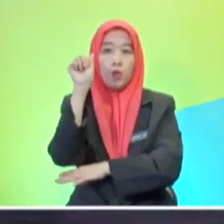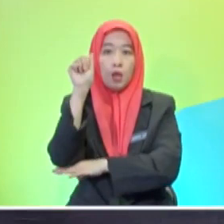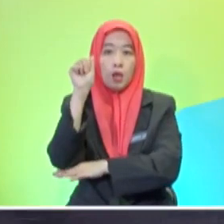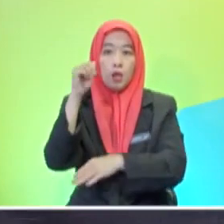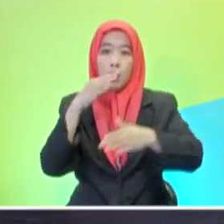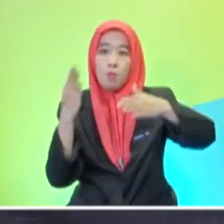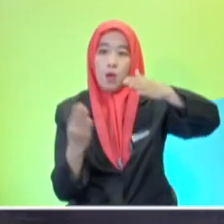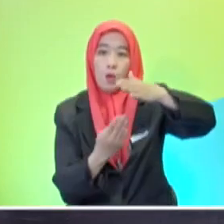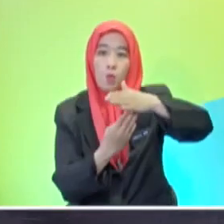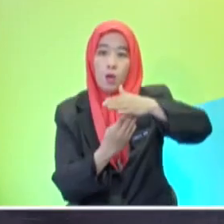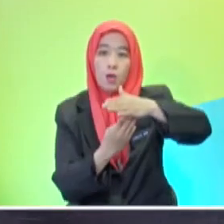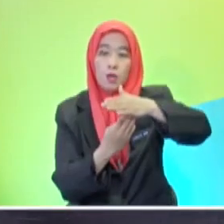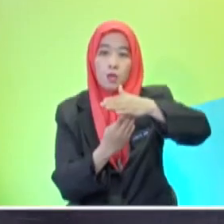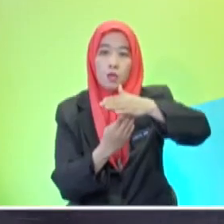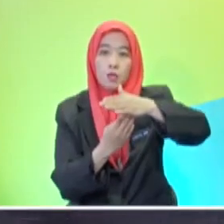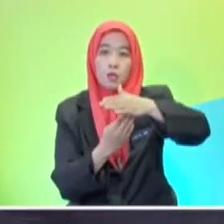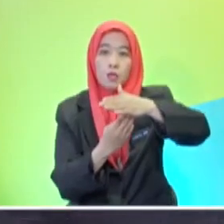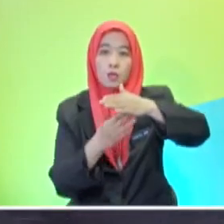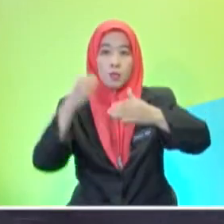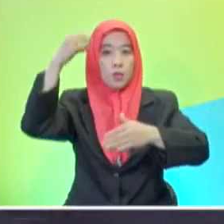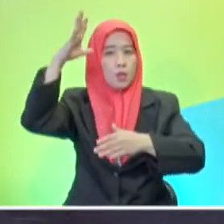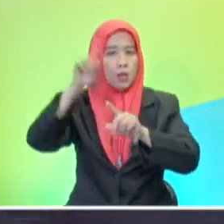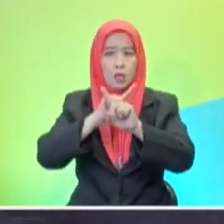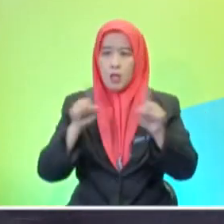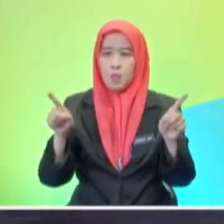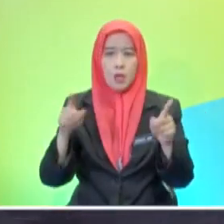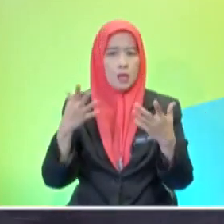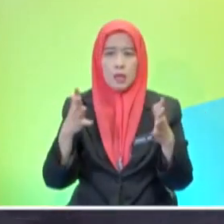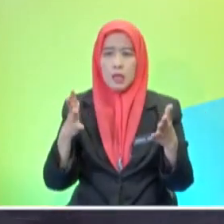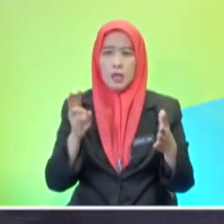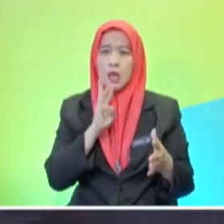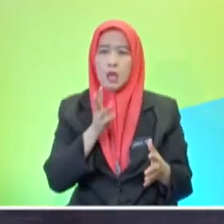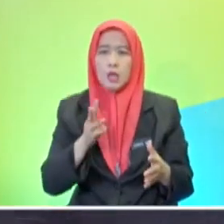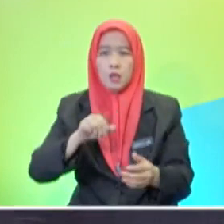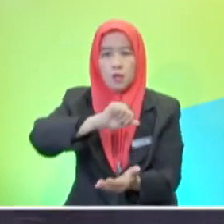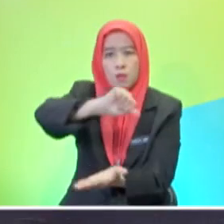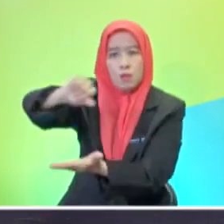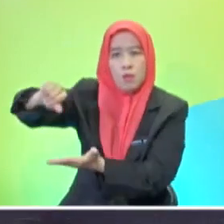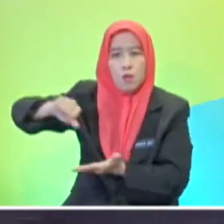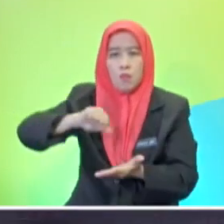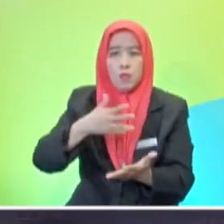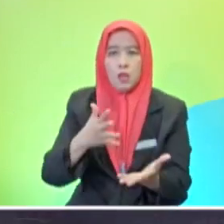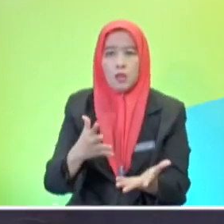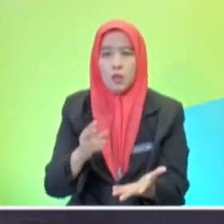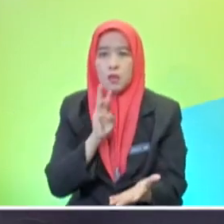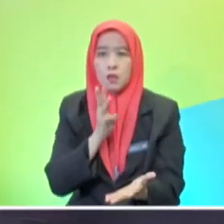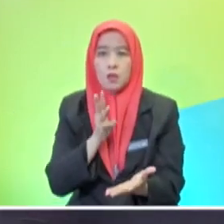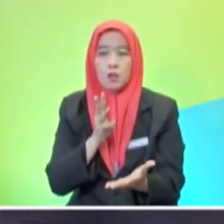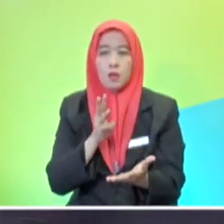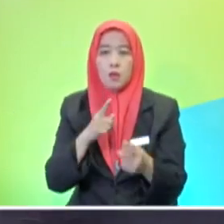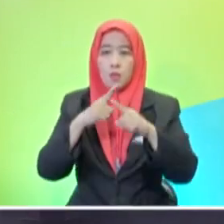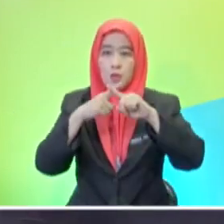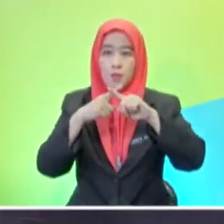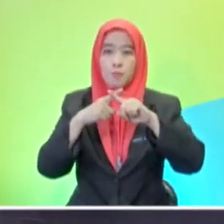cahaya matahari tapi tak disiram. Dapat tak air kat situ? Tak dapatlah, cikgu. Okey. Jadi kalau tak dapat, ya?